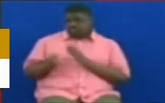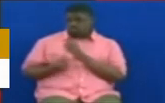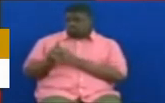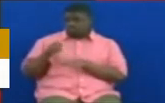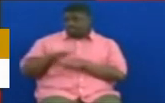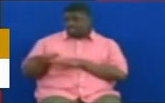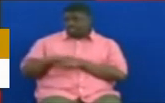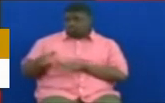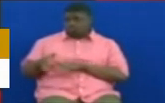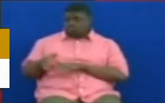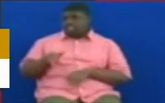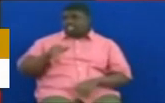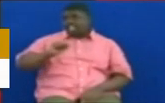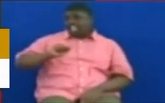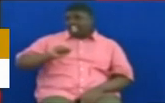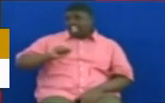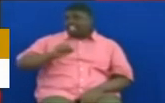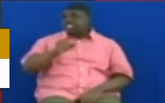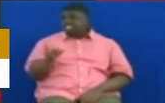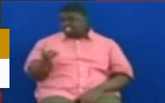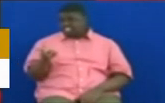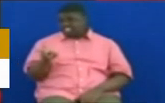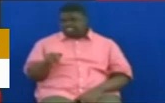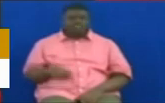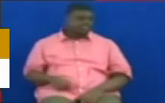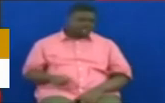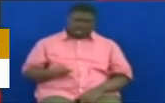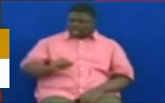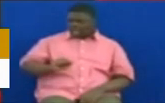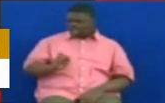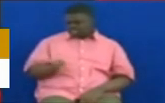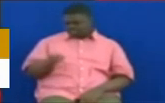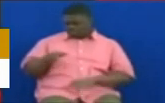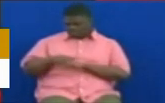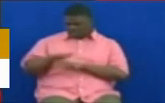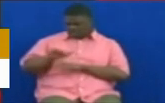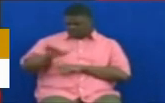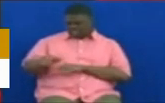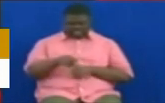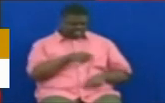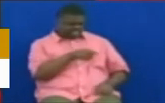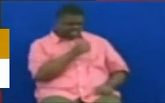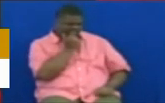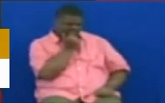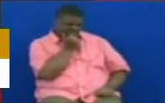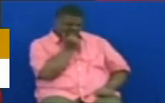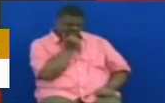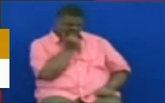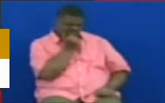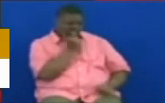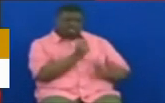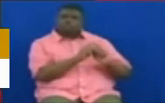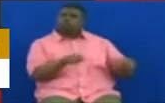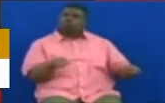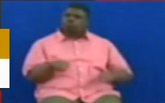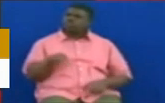AG, hii ilivyokaa kwenye hii kifungu cha 6.3 haina tofauti